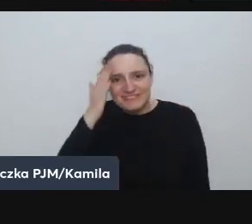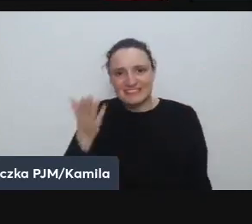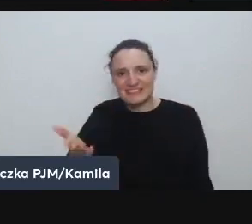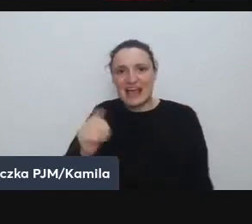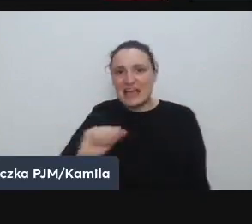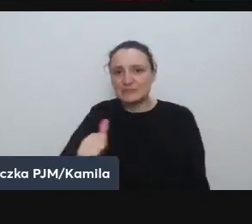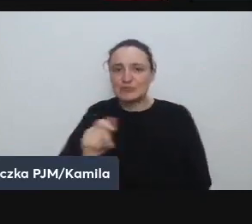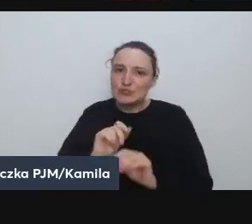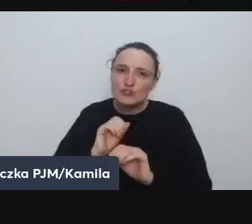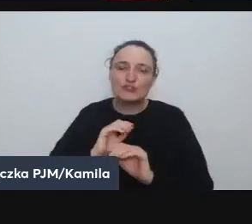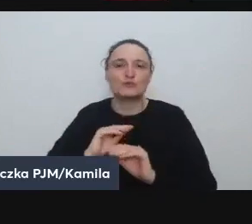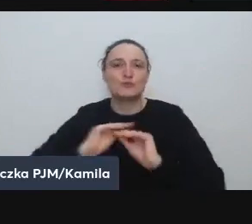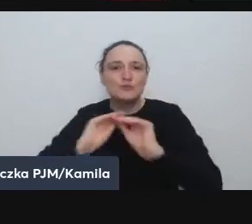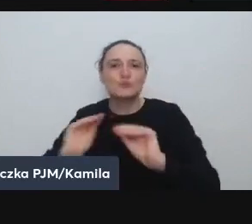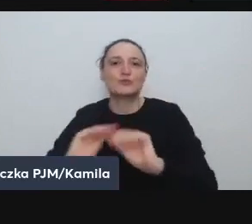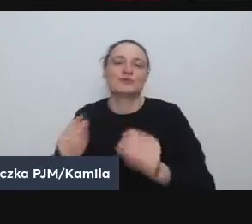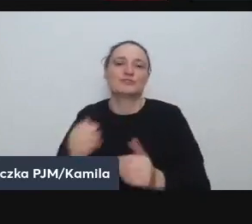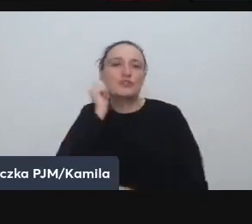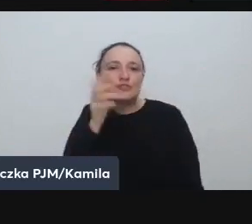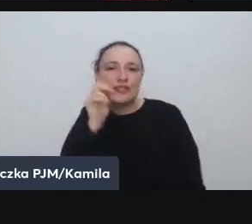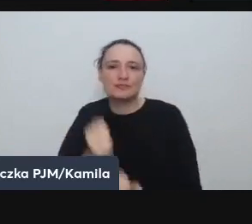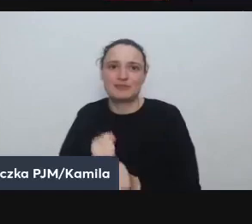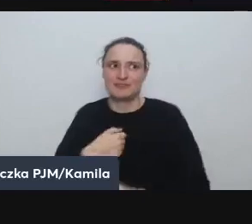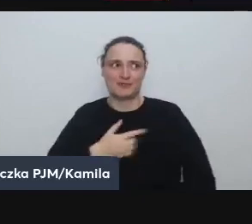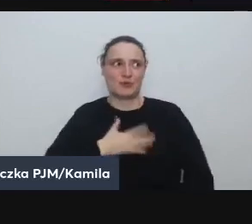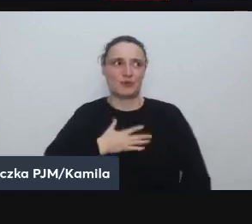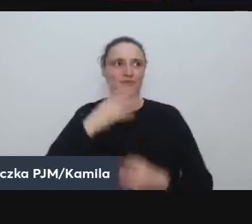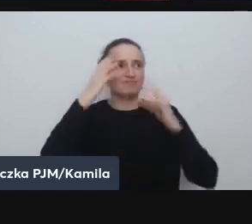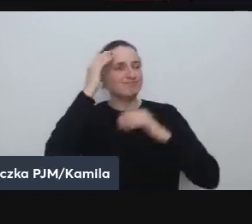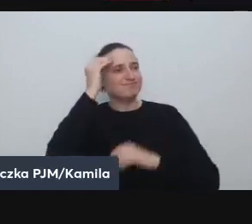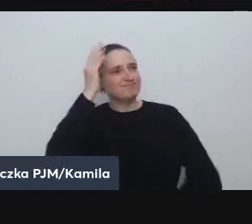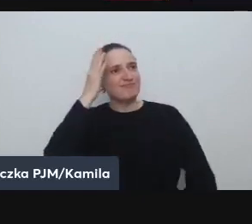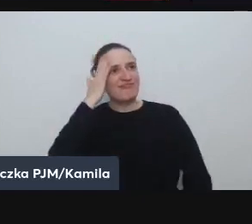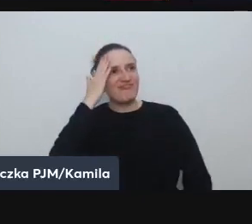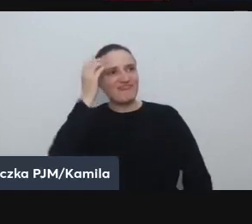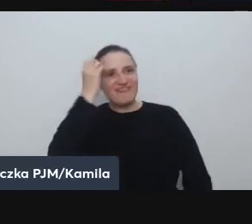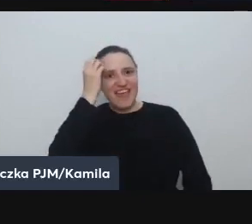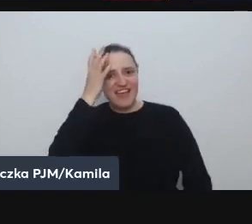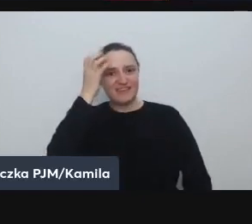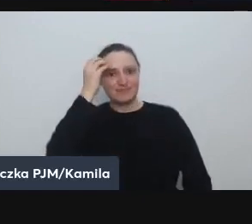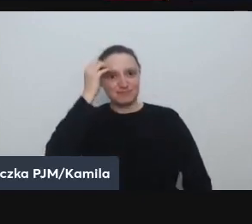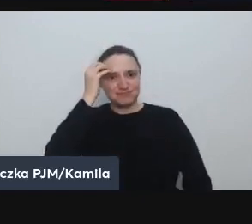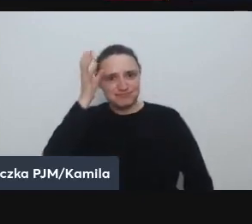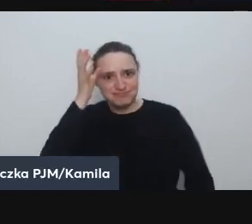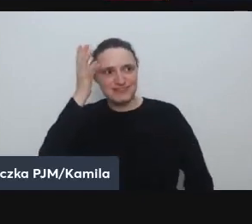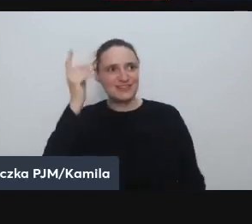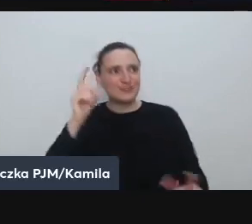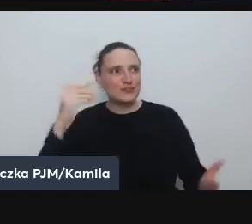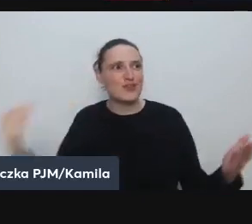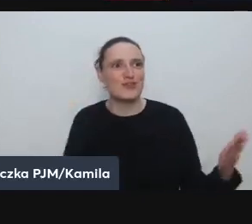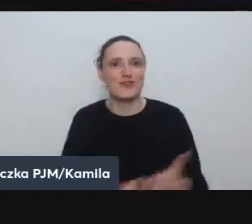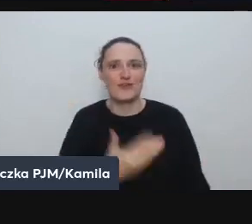dzień, to za każdym razem moja głowa staje się coraz większa i dziękuję, bo w każdej takiej rozmowie wychodzą nam nowe rzeczy,